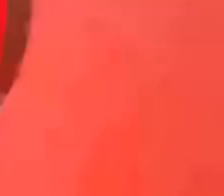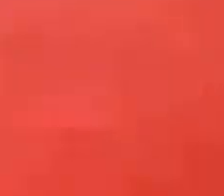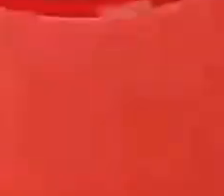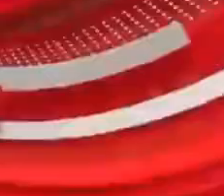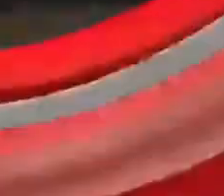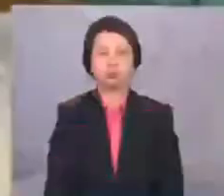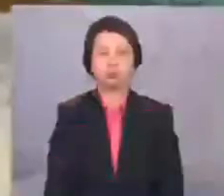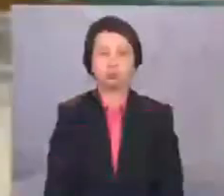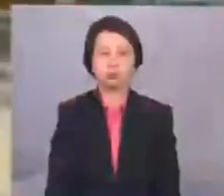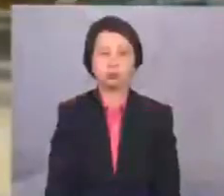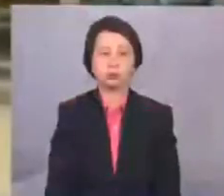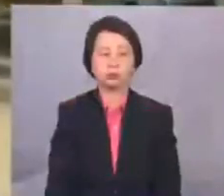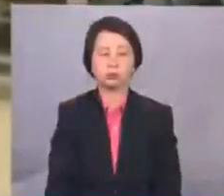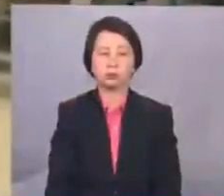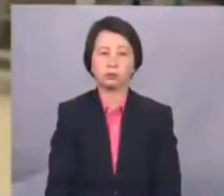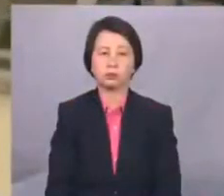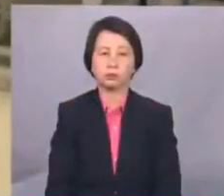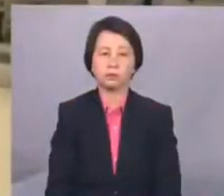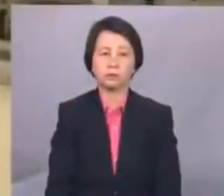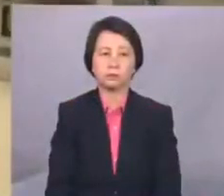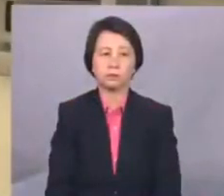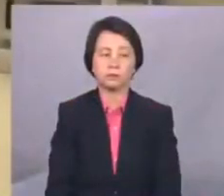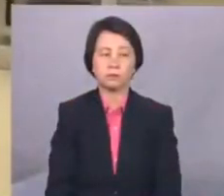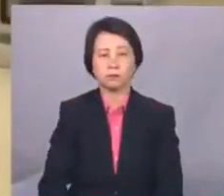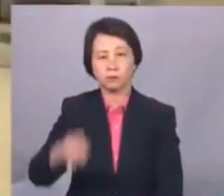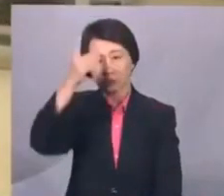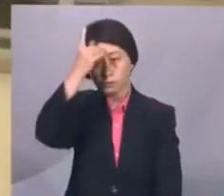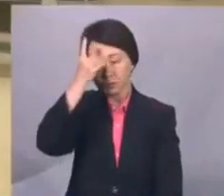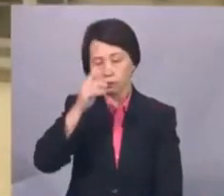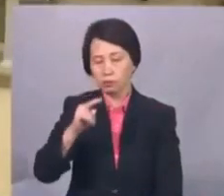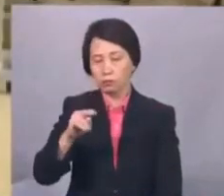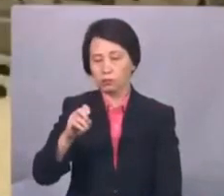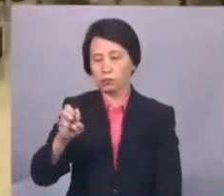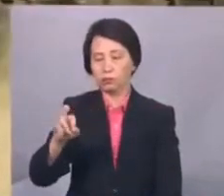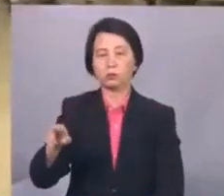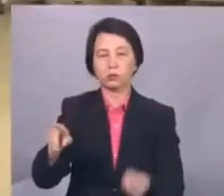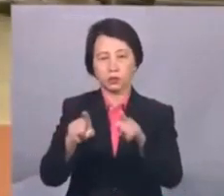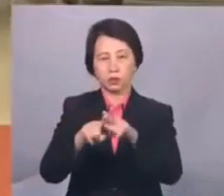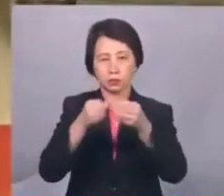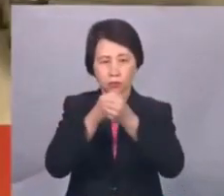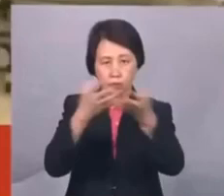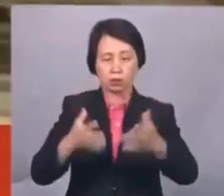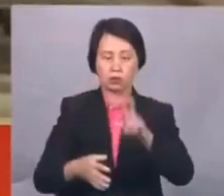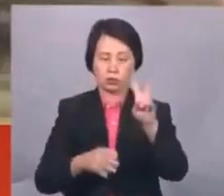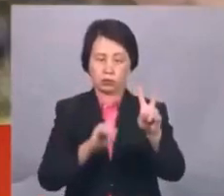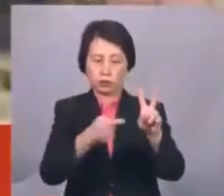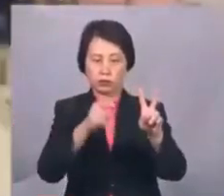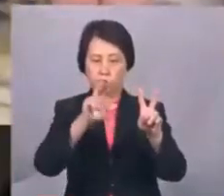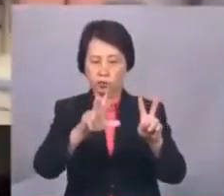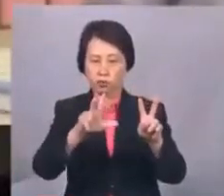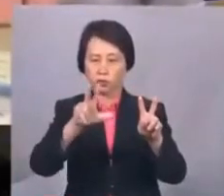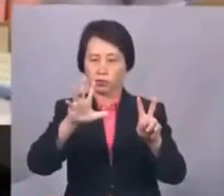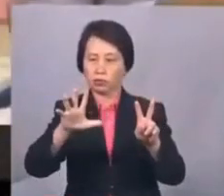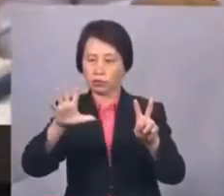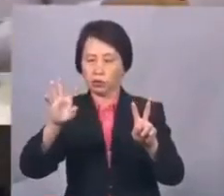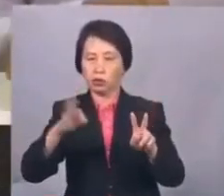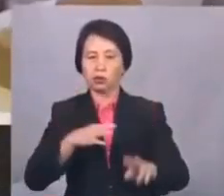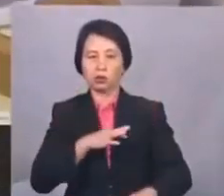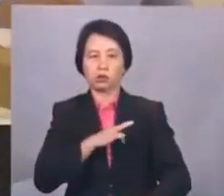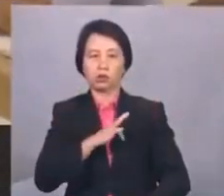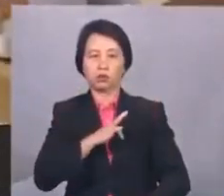hai hai di dalam perkembangan lain atau data logis untuk memaklumkan 2359